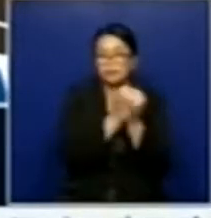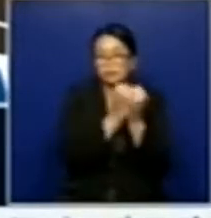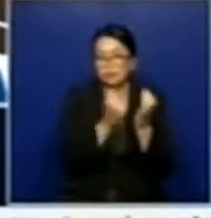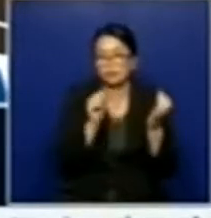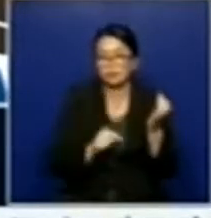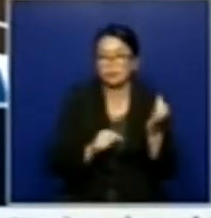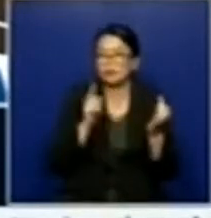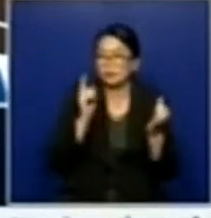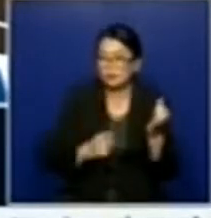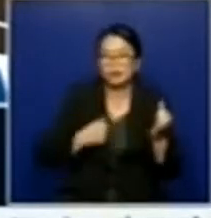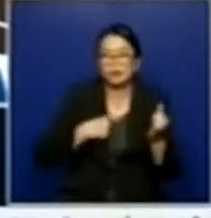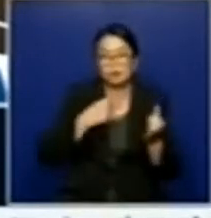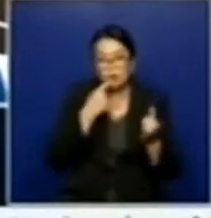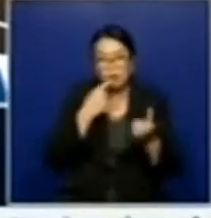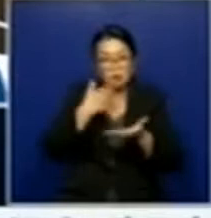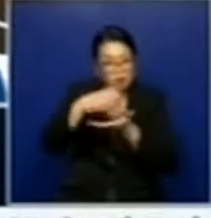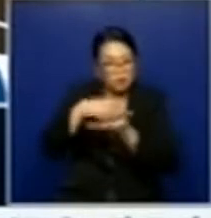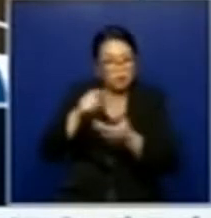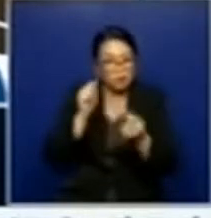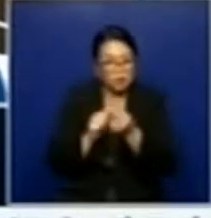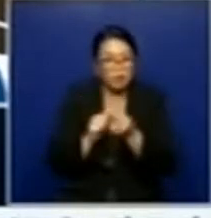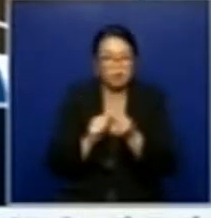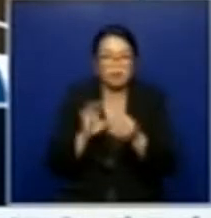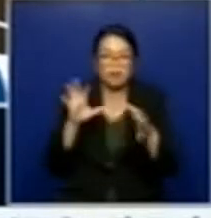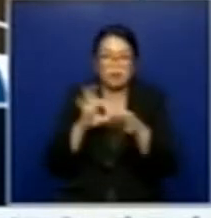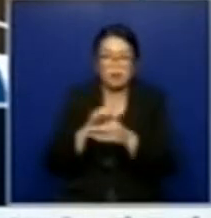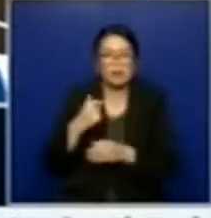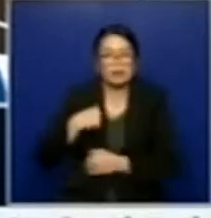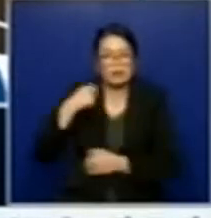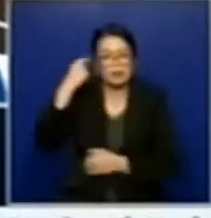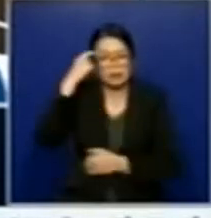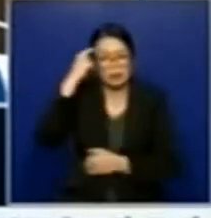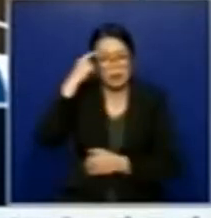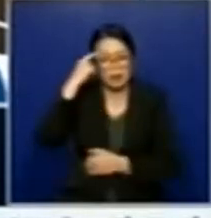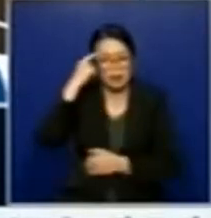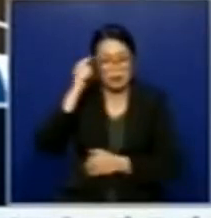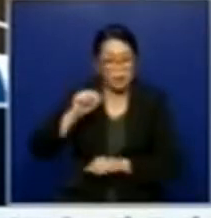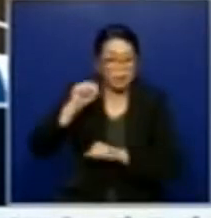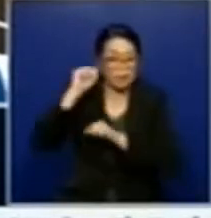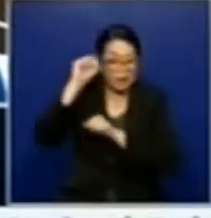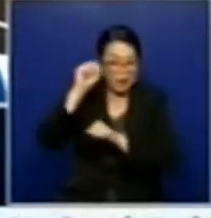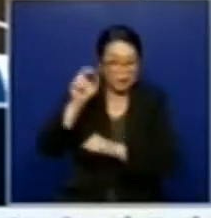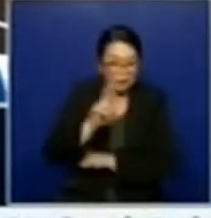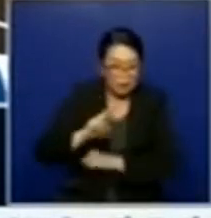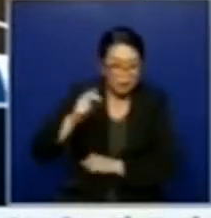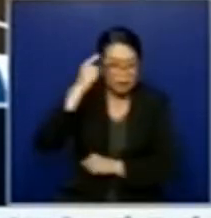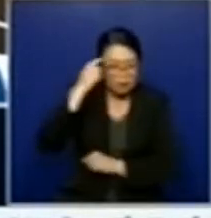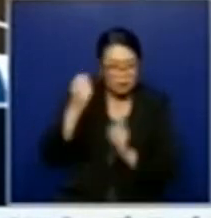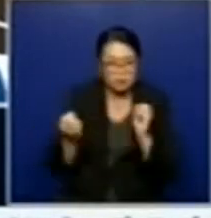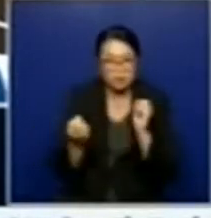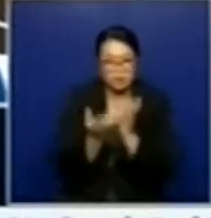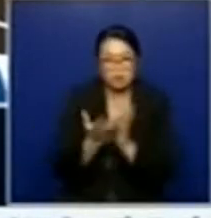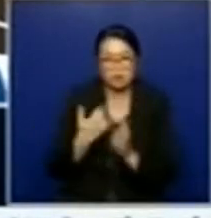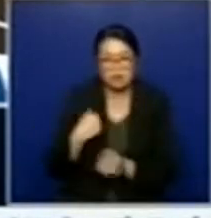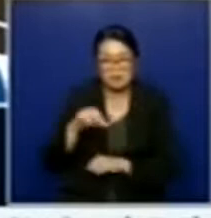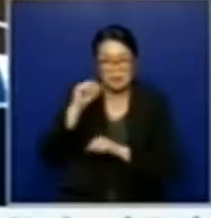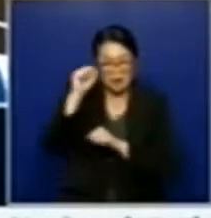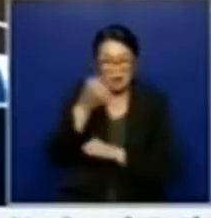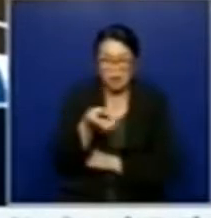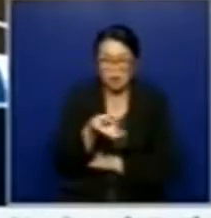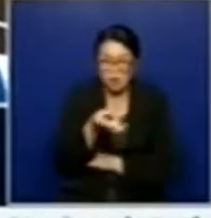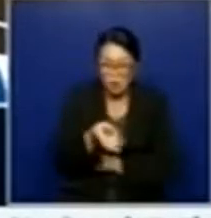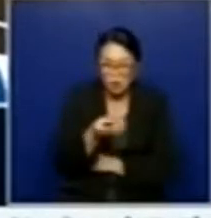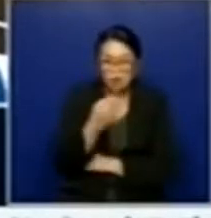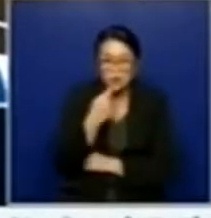พูดถึงประเด็นเหล่านี้ถึงสิ่งที่คาดว่าจะเกิดขึ้นหลังจากประกาศใช้อยู่น้อยมากๆครับน้อยมากนี่คือน้อยมากที่จะมี